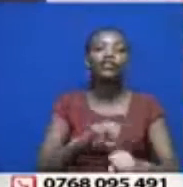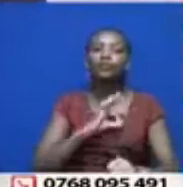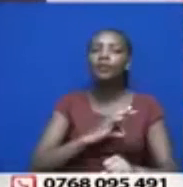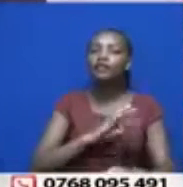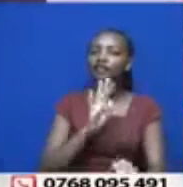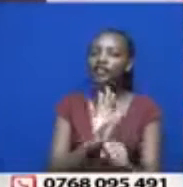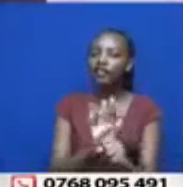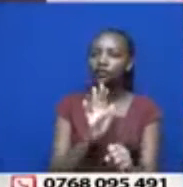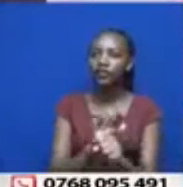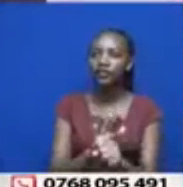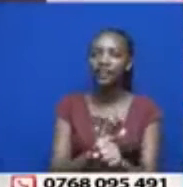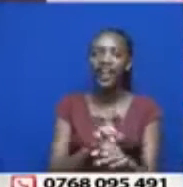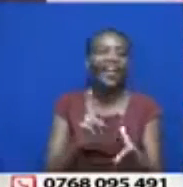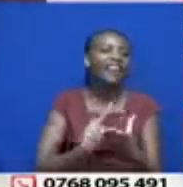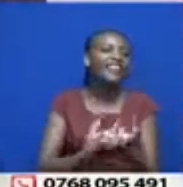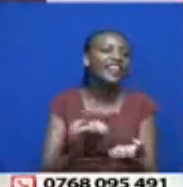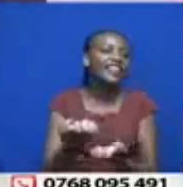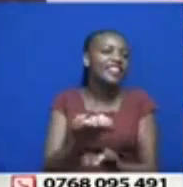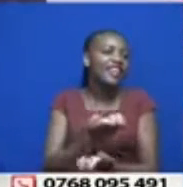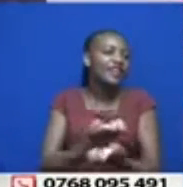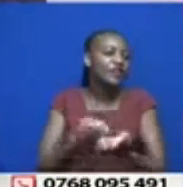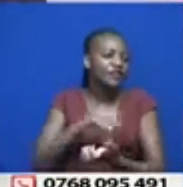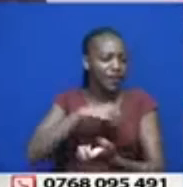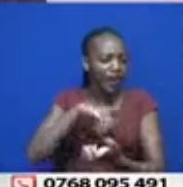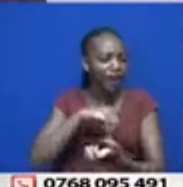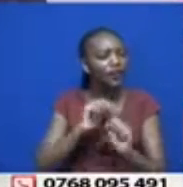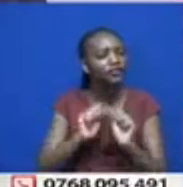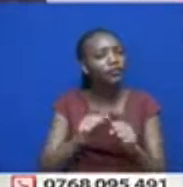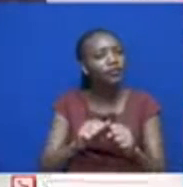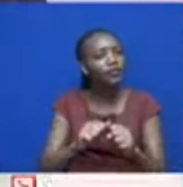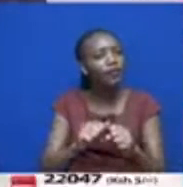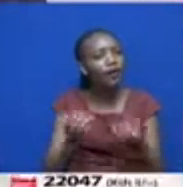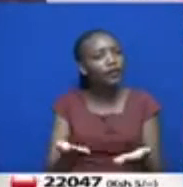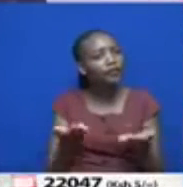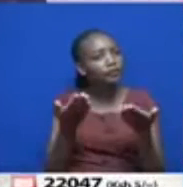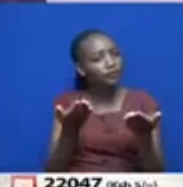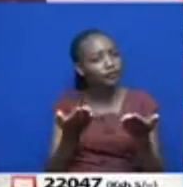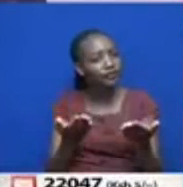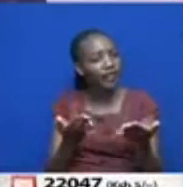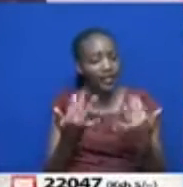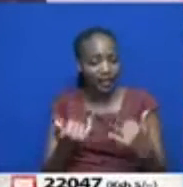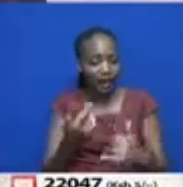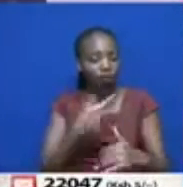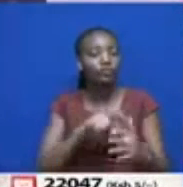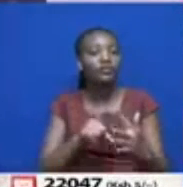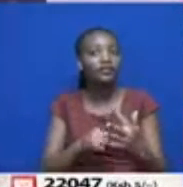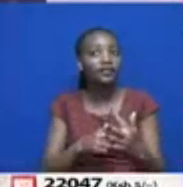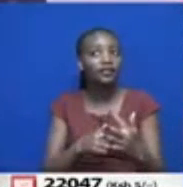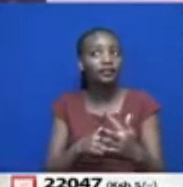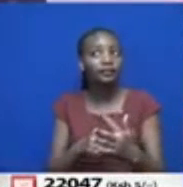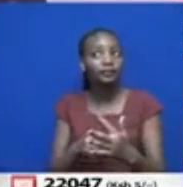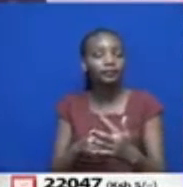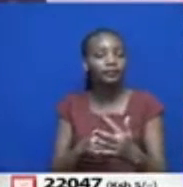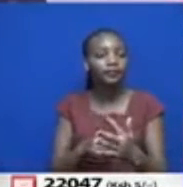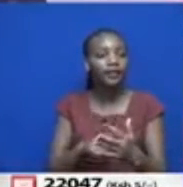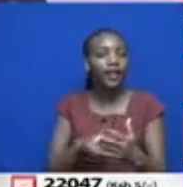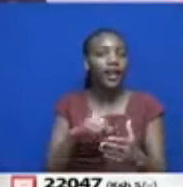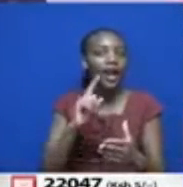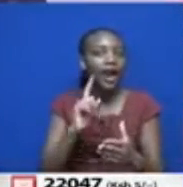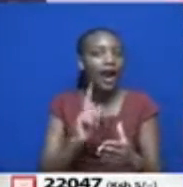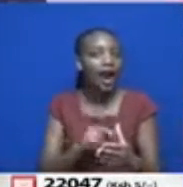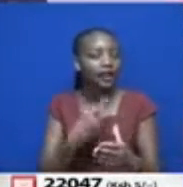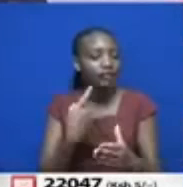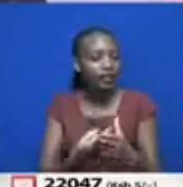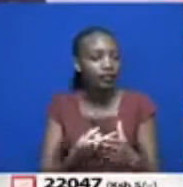na uchumi wa nchi utazidi kukua, na uhusiano bila shaka tunatarajia uweze kuboreka. Tunazo chini ya dakika 6 tuweze kuguzia swali tofauti.